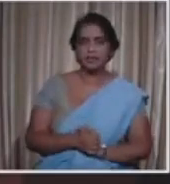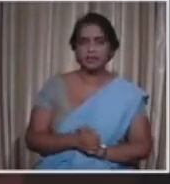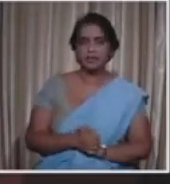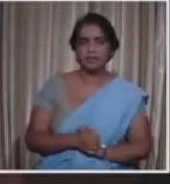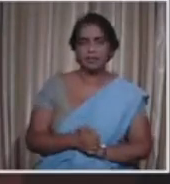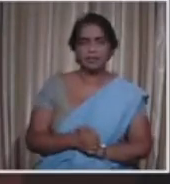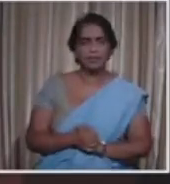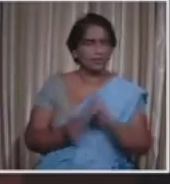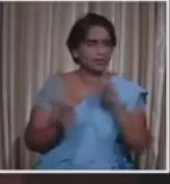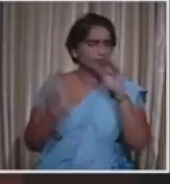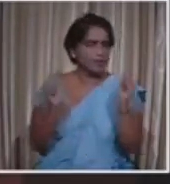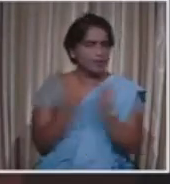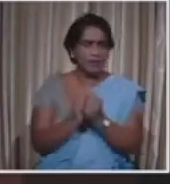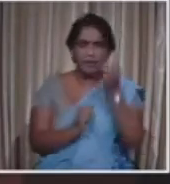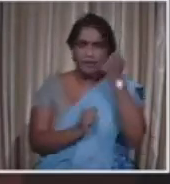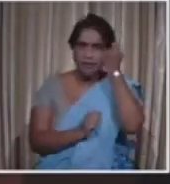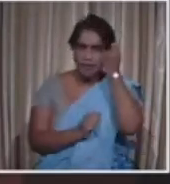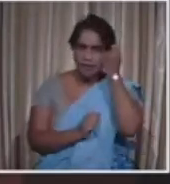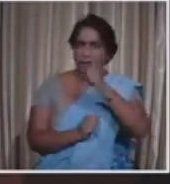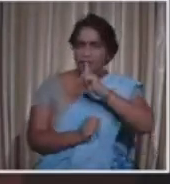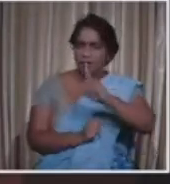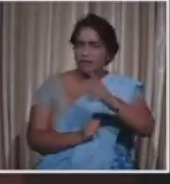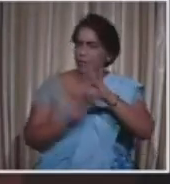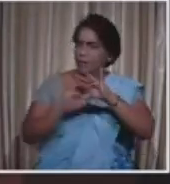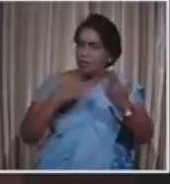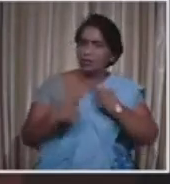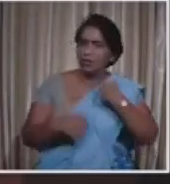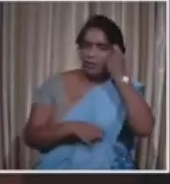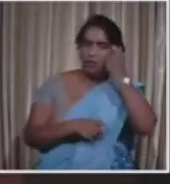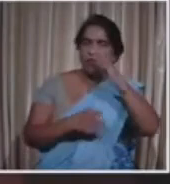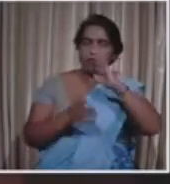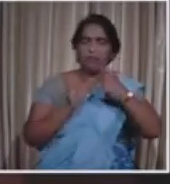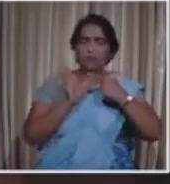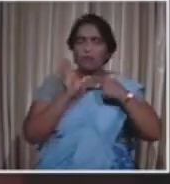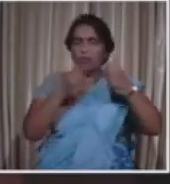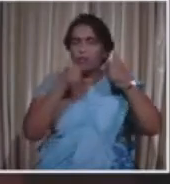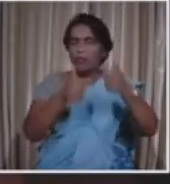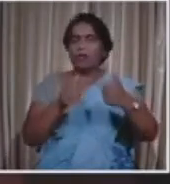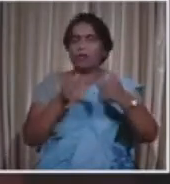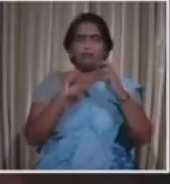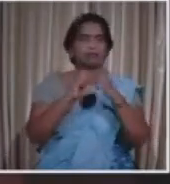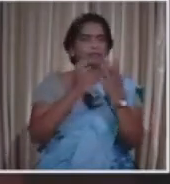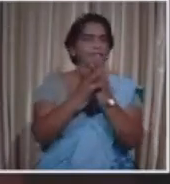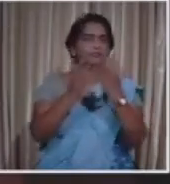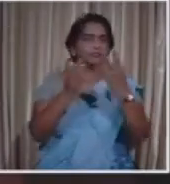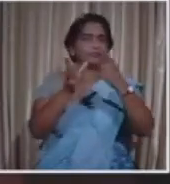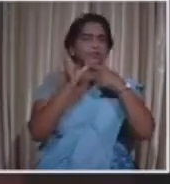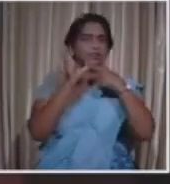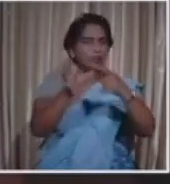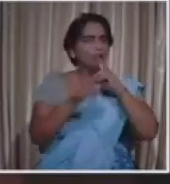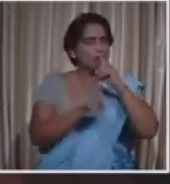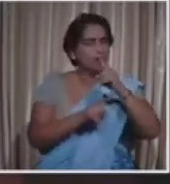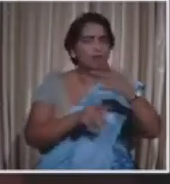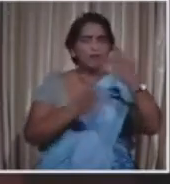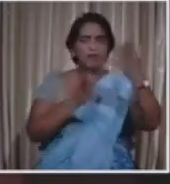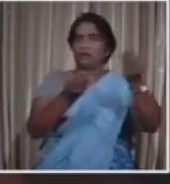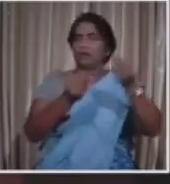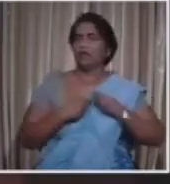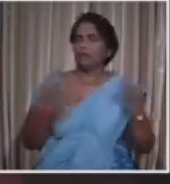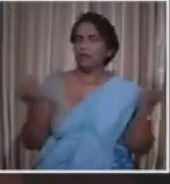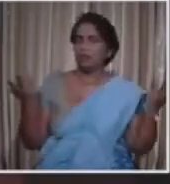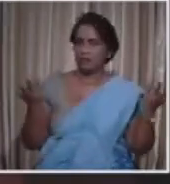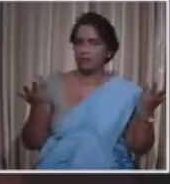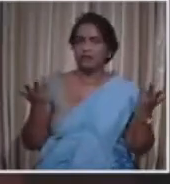කරන කිසිම යෝජනාවකට සාධනීය ප්‍රගතිශීලී විසඳුමක් නැ වෙන මොන කතාවද